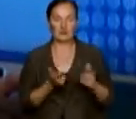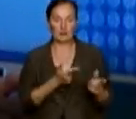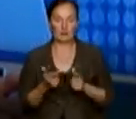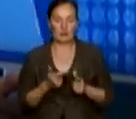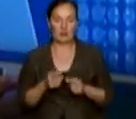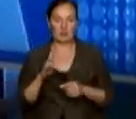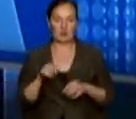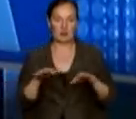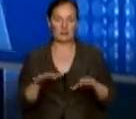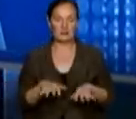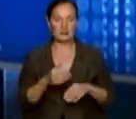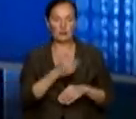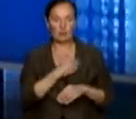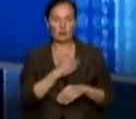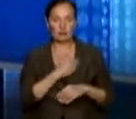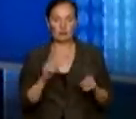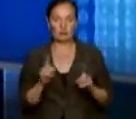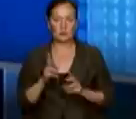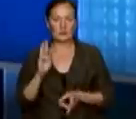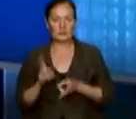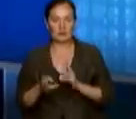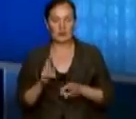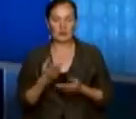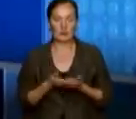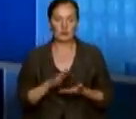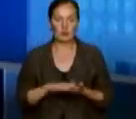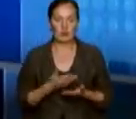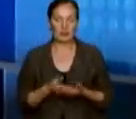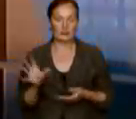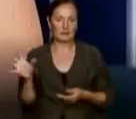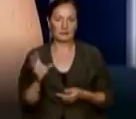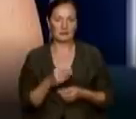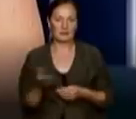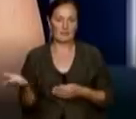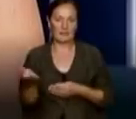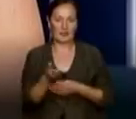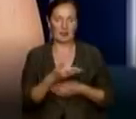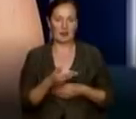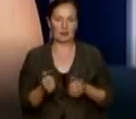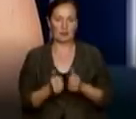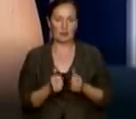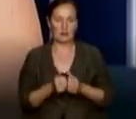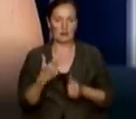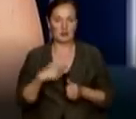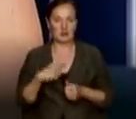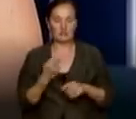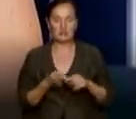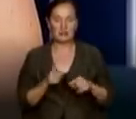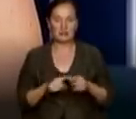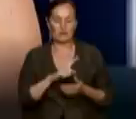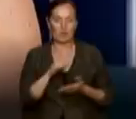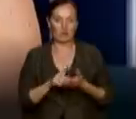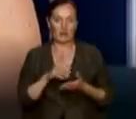місці. Хочемо щось зварити, щось пожарити, ми все пиляємо біля себе. Тобто за цим повинен бути так само контроль.